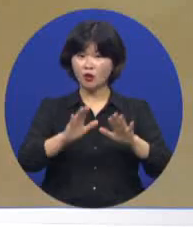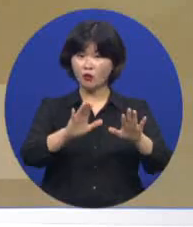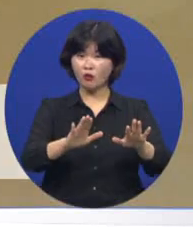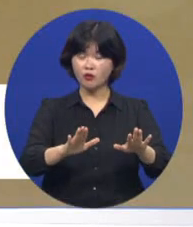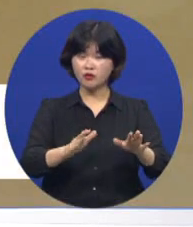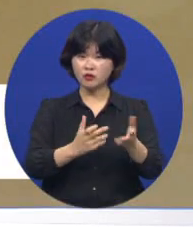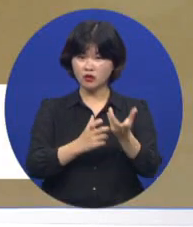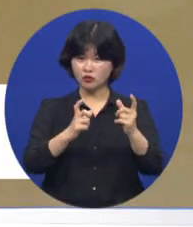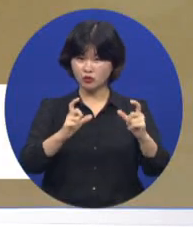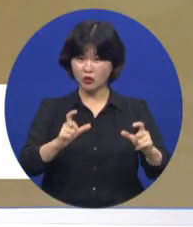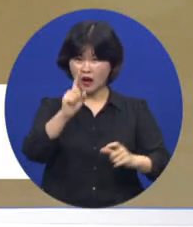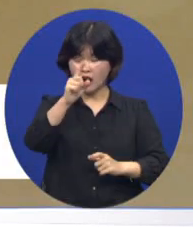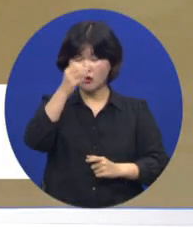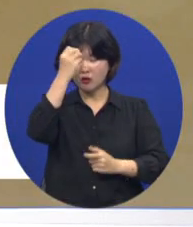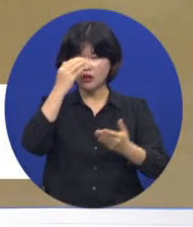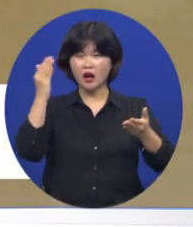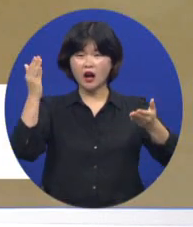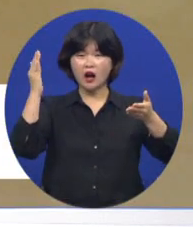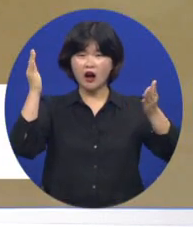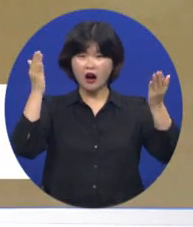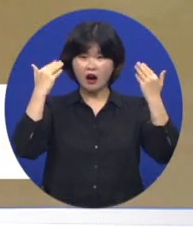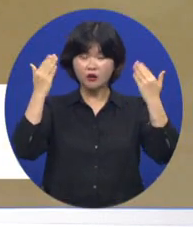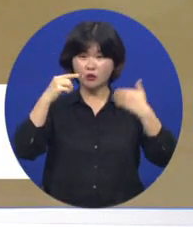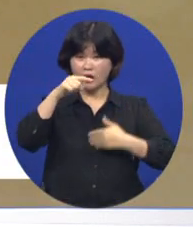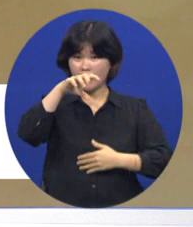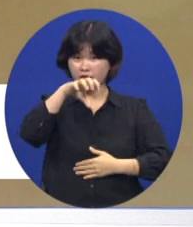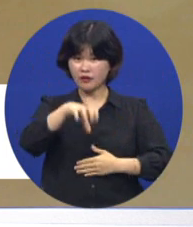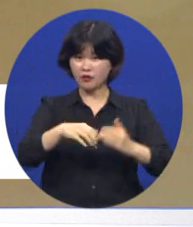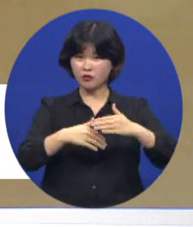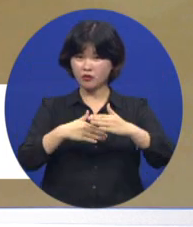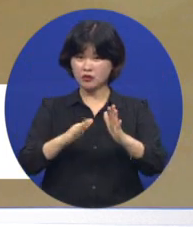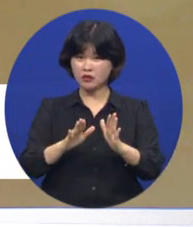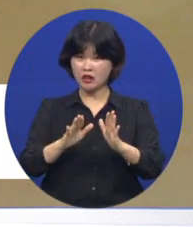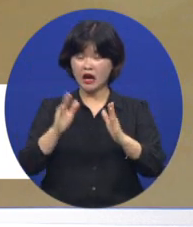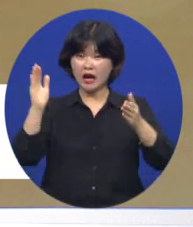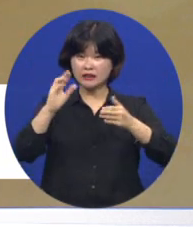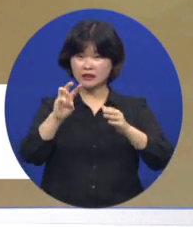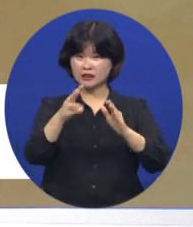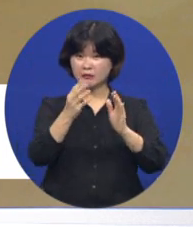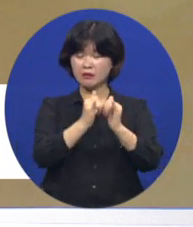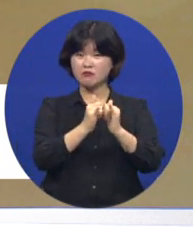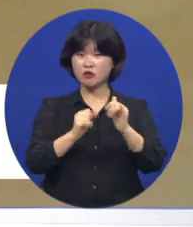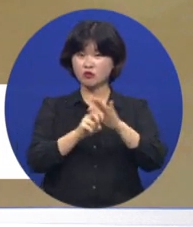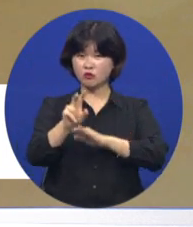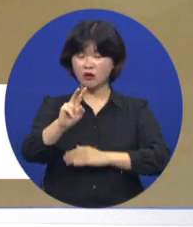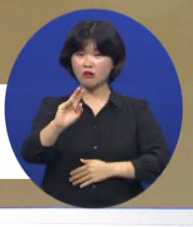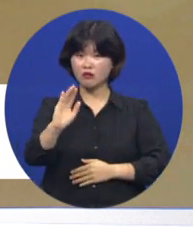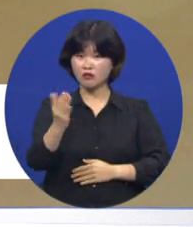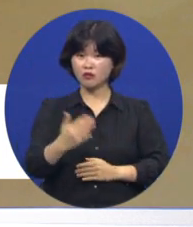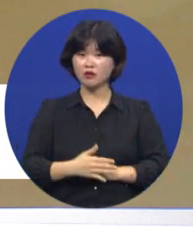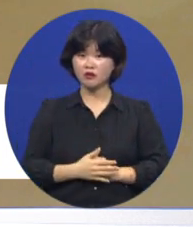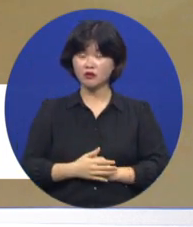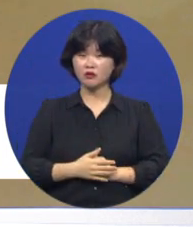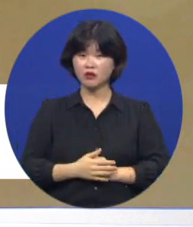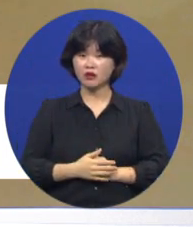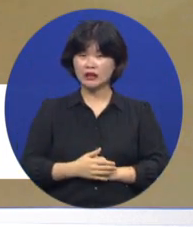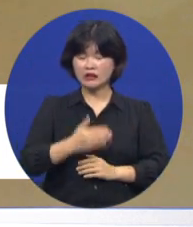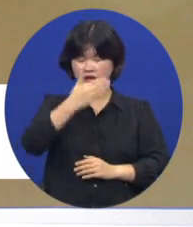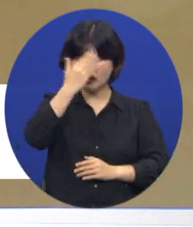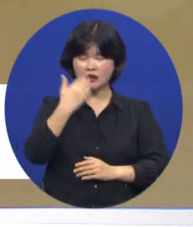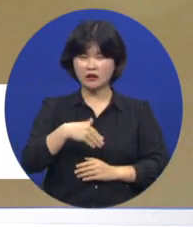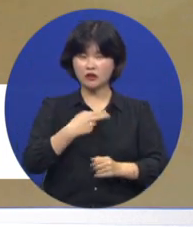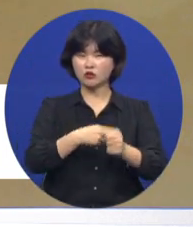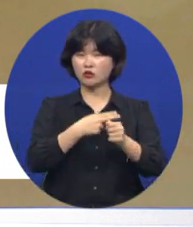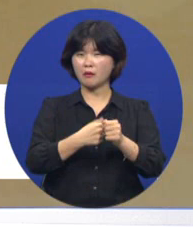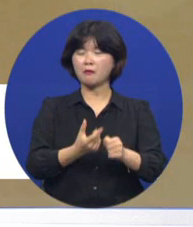오늘 도내 한 고등학교 교실에 설치된 에어컨에서 불이 나 학생 300여 명이 대피하는 일이 벌어졌습니다. 다행히